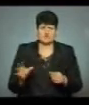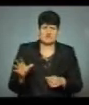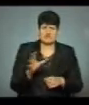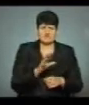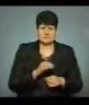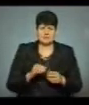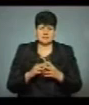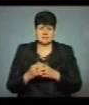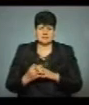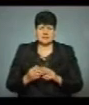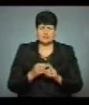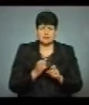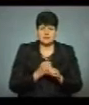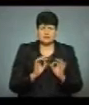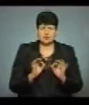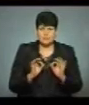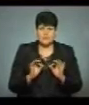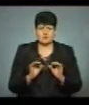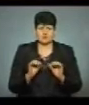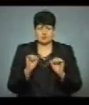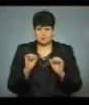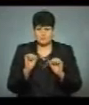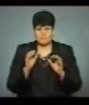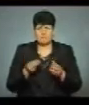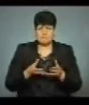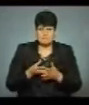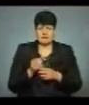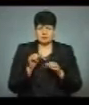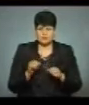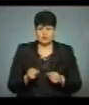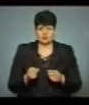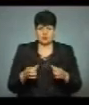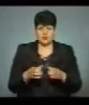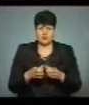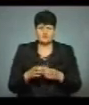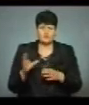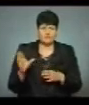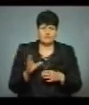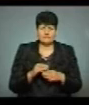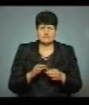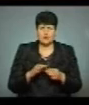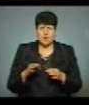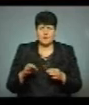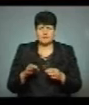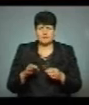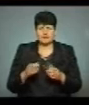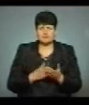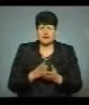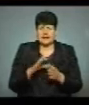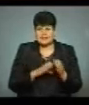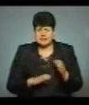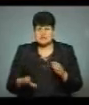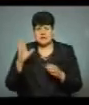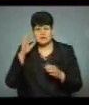ці населені пункти і робити нормальну платоспроможну громаду. Всі комунікації даних населених пунктів йдуть до міста Тернопіль. І каналізація,